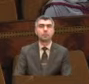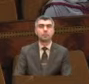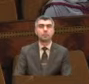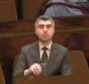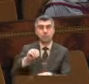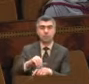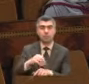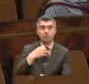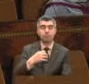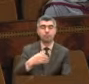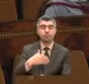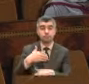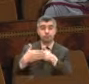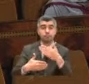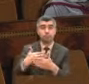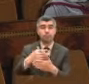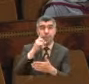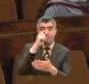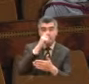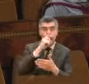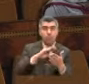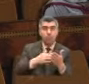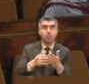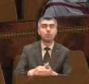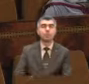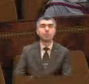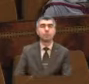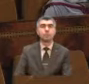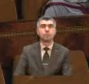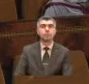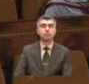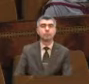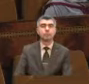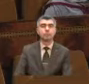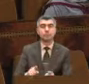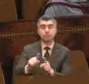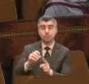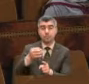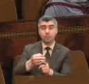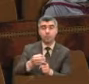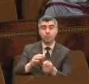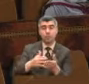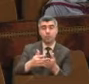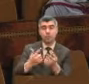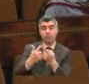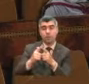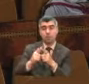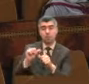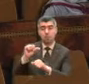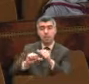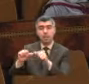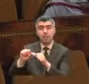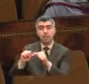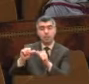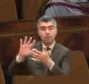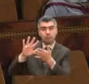الضرر المقبل على هذه المناطق، وكنعرفوا ان المناطق الرطبه كتاقلم بشكل كبير مع التغيرات المناخيه،